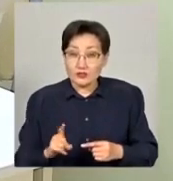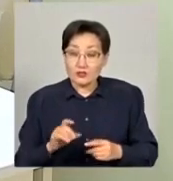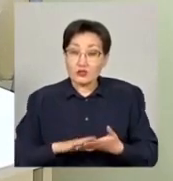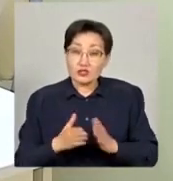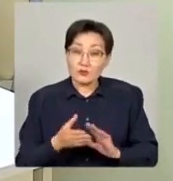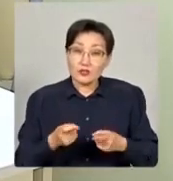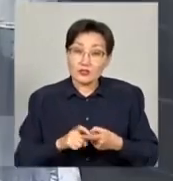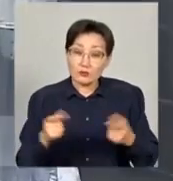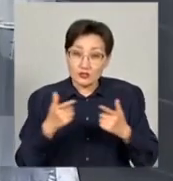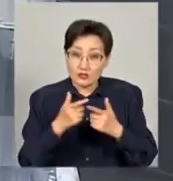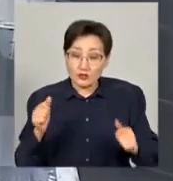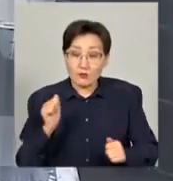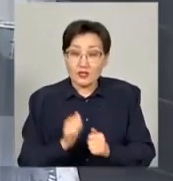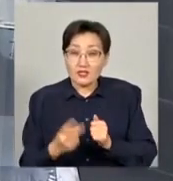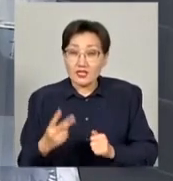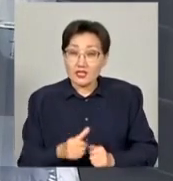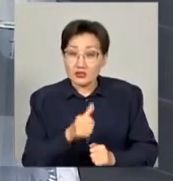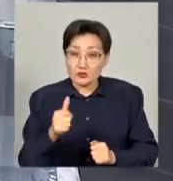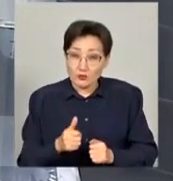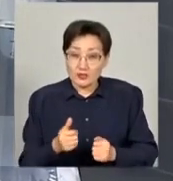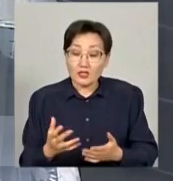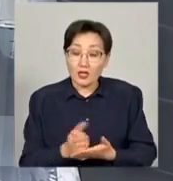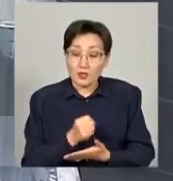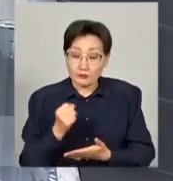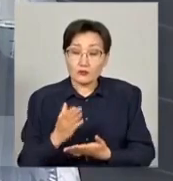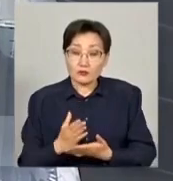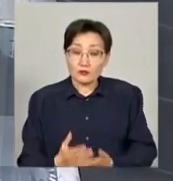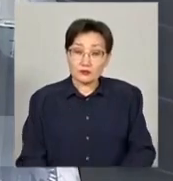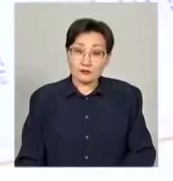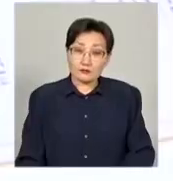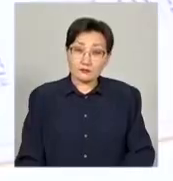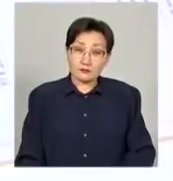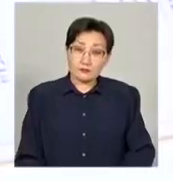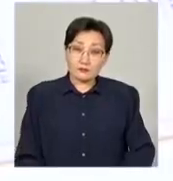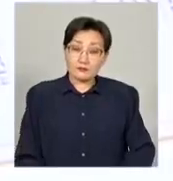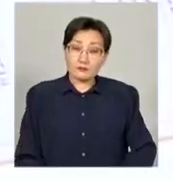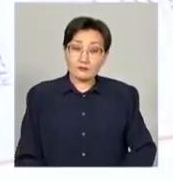ахуал туралы ақпарат әр 2 сағат сайын келіп тұрады екен.